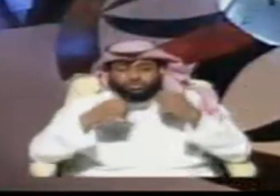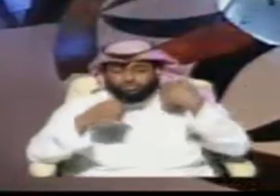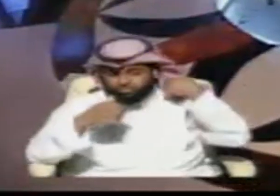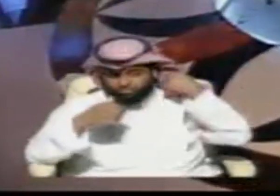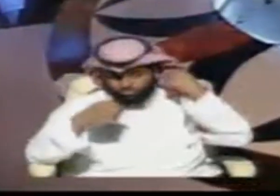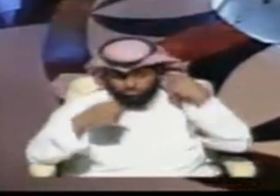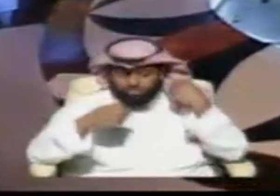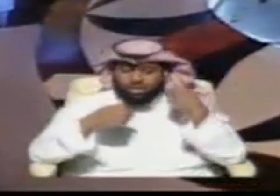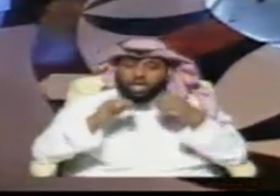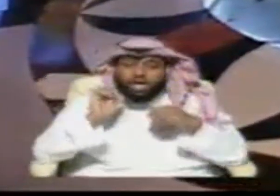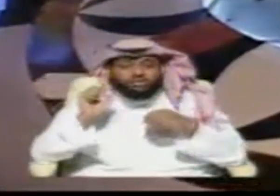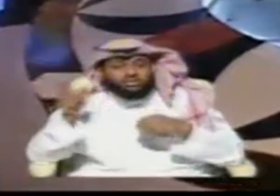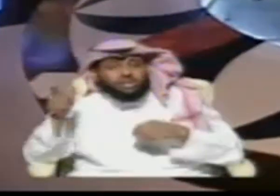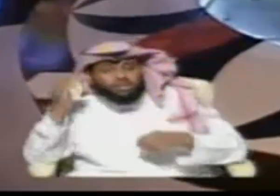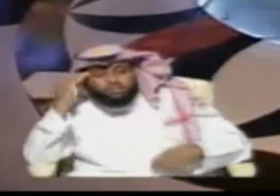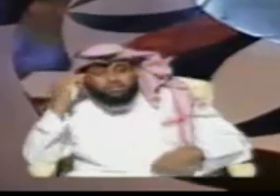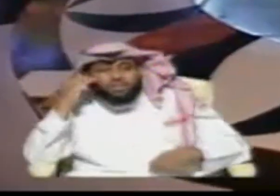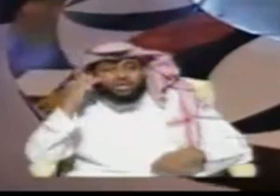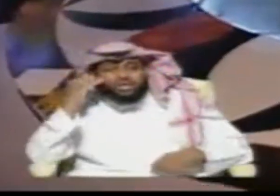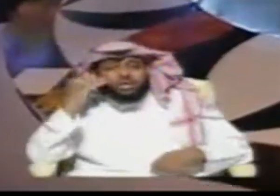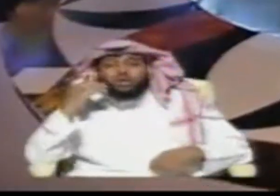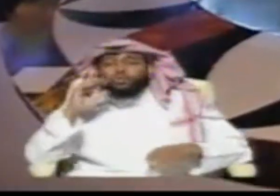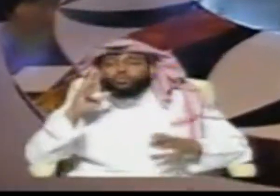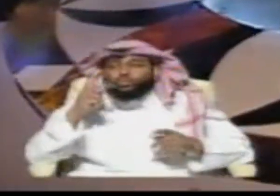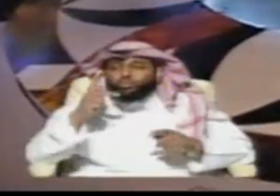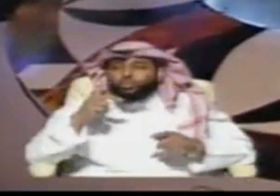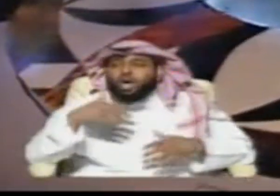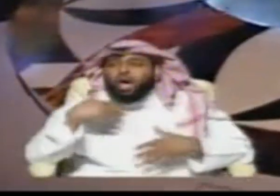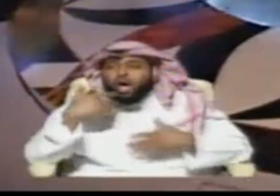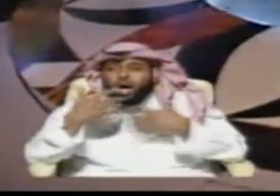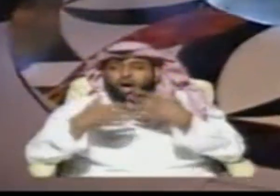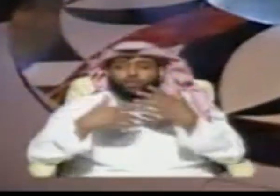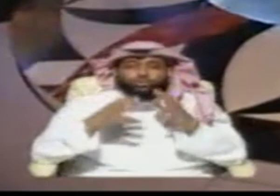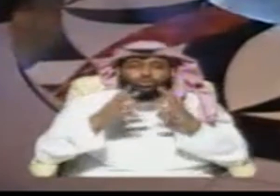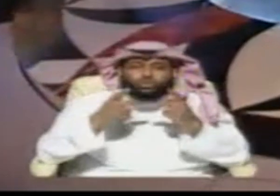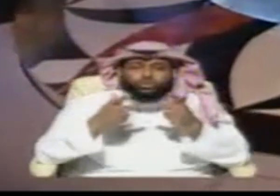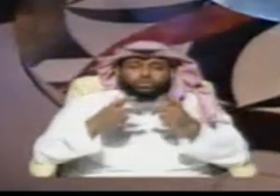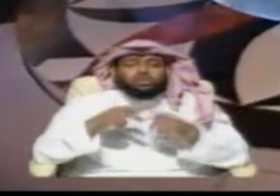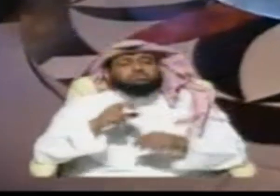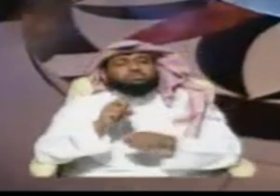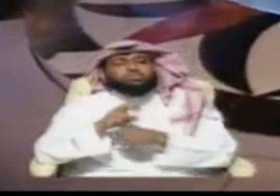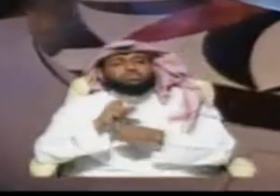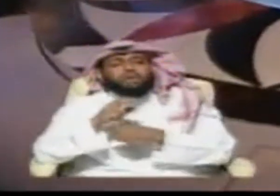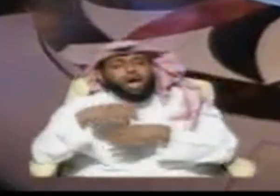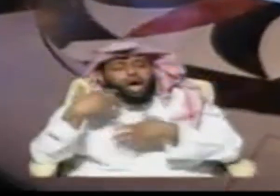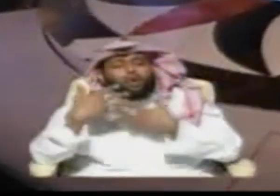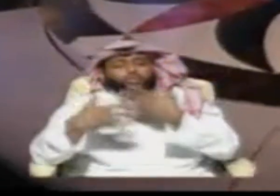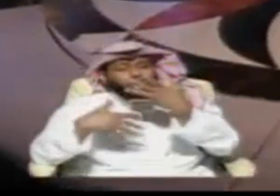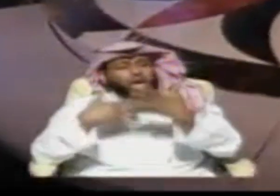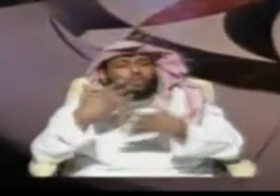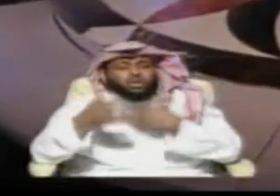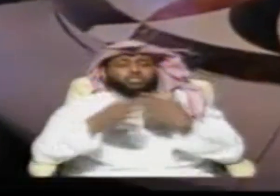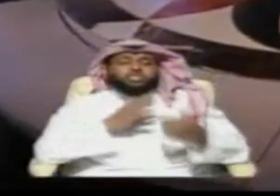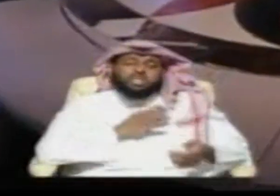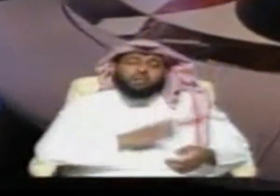الذي يخصها هي أن تأمر أن تقوم بما أمر الله تعالى، وأمر أهلك بالصلاة واصطبر